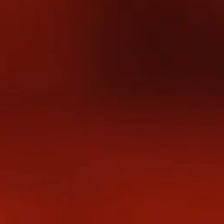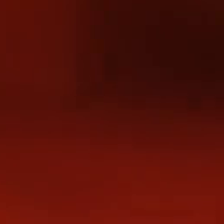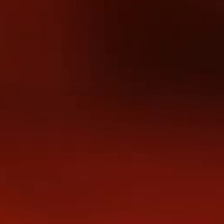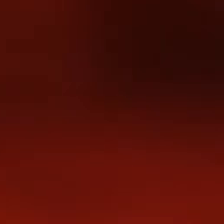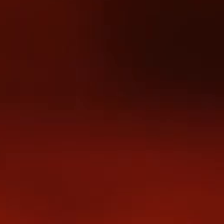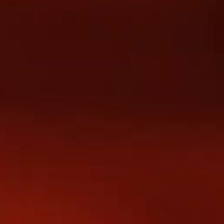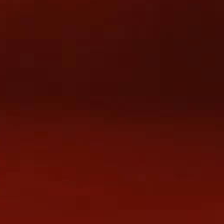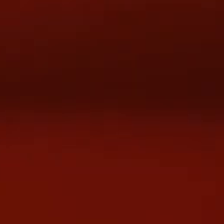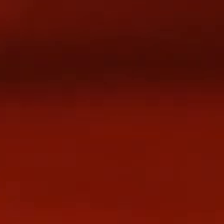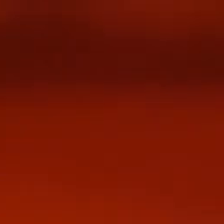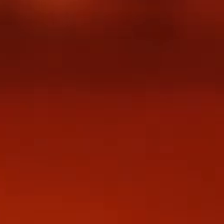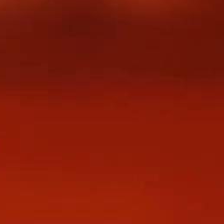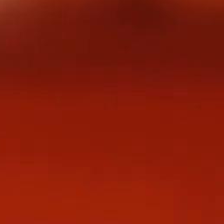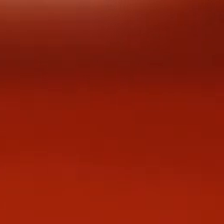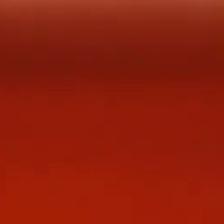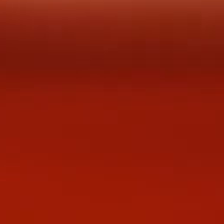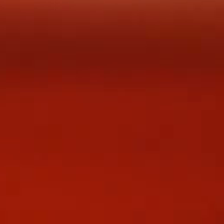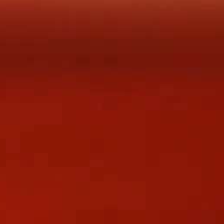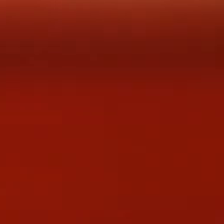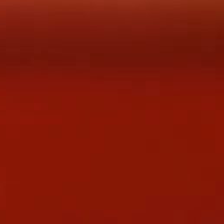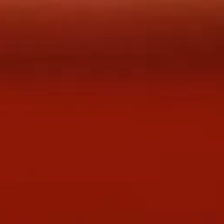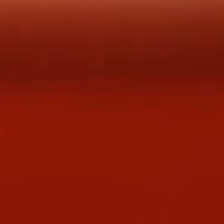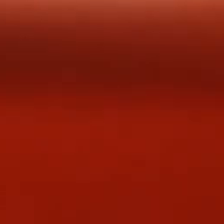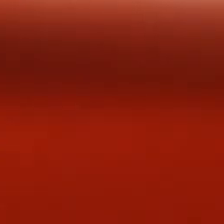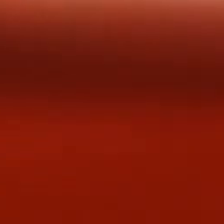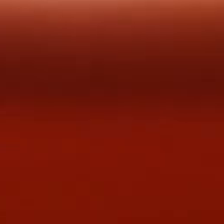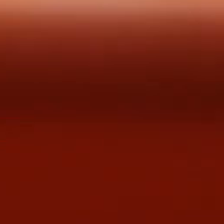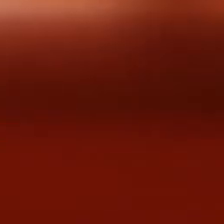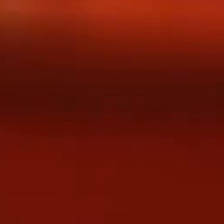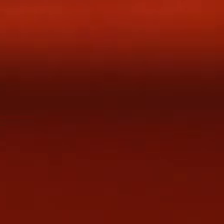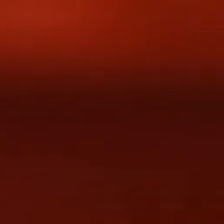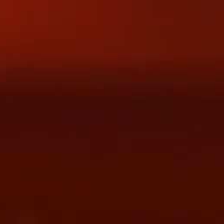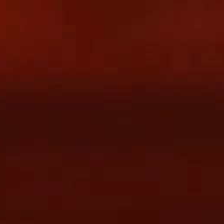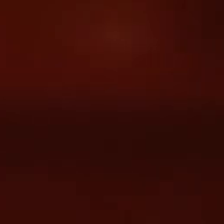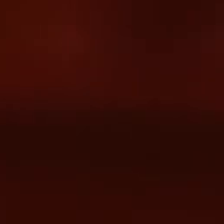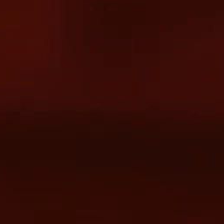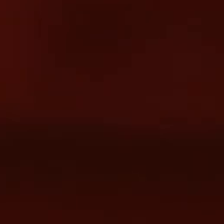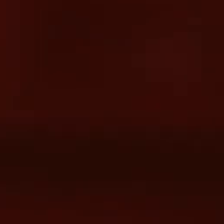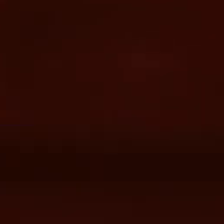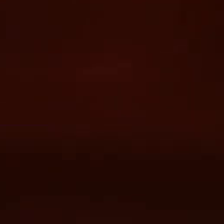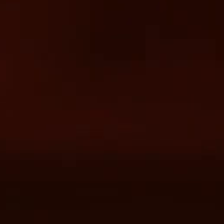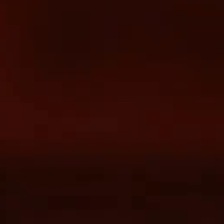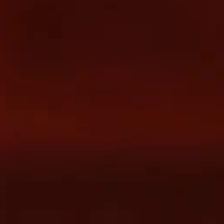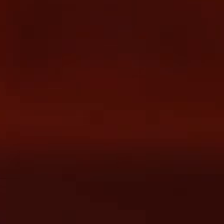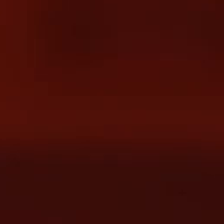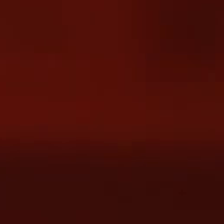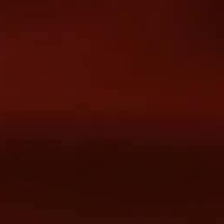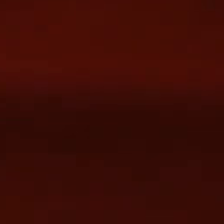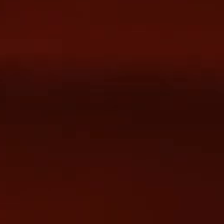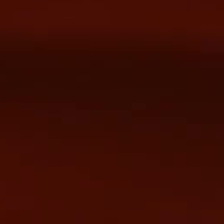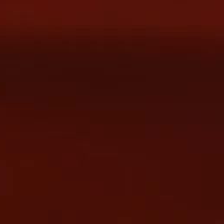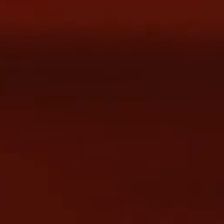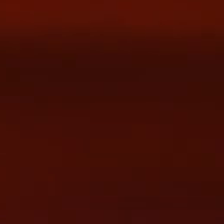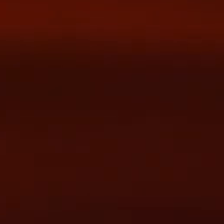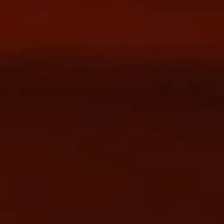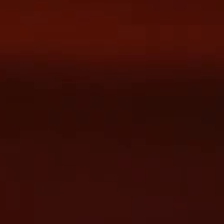În lipsa unor progrese pe câmpul de luptă, rușii continuă să bombardeze localitățile din estul Ucrainei. În imagine, o școală în flăcări din orașul Avdiivka.